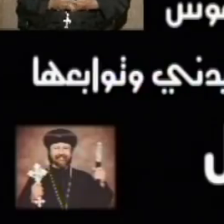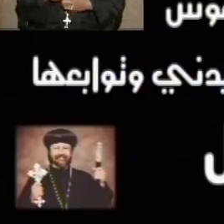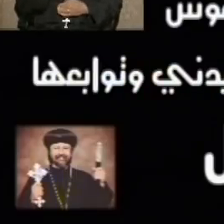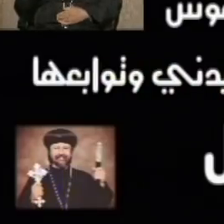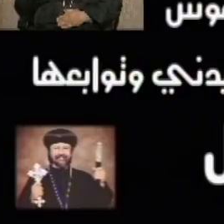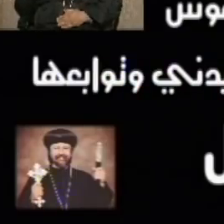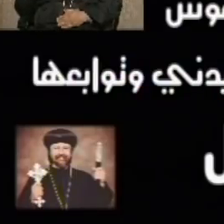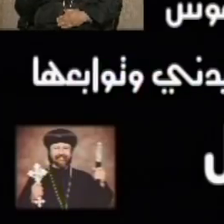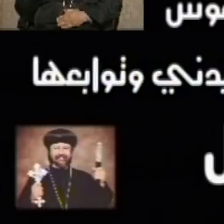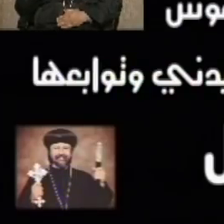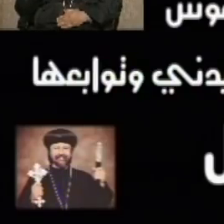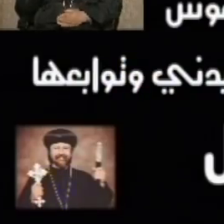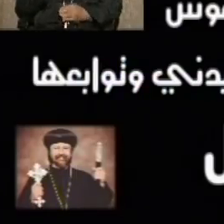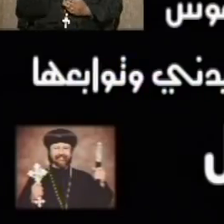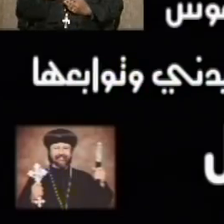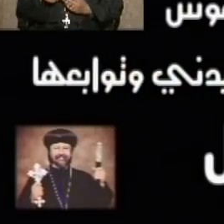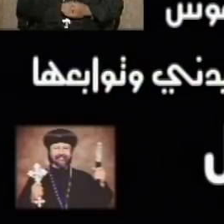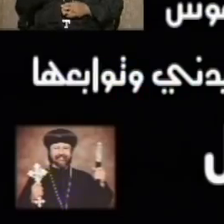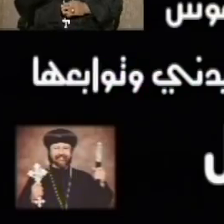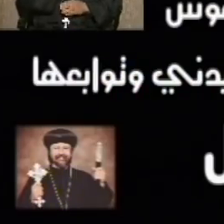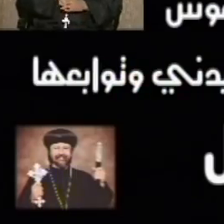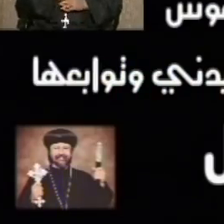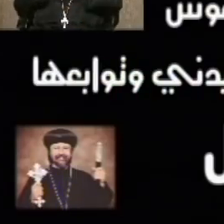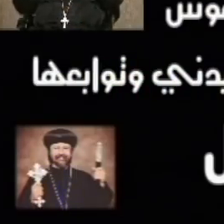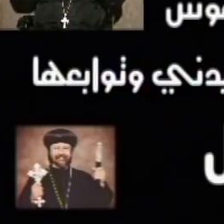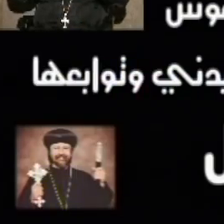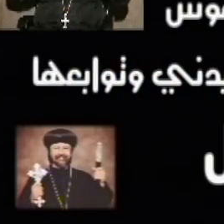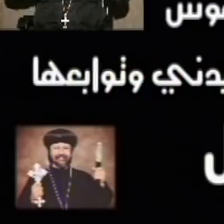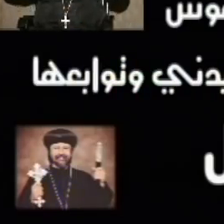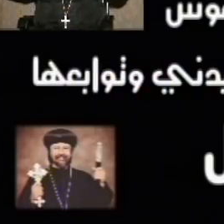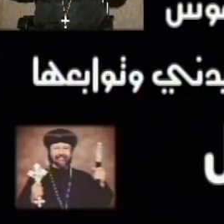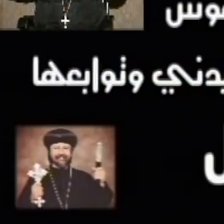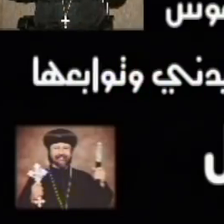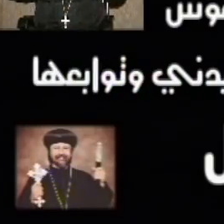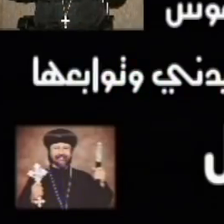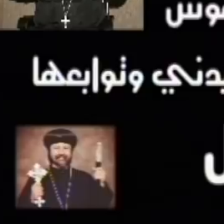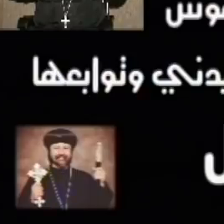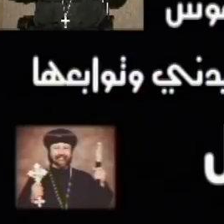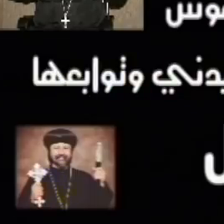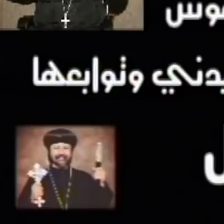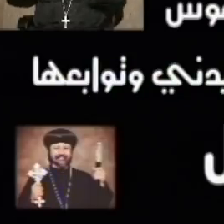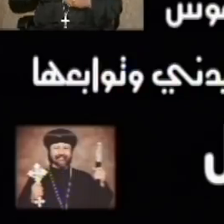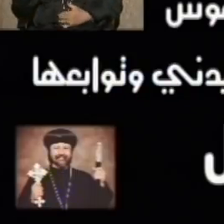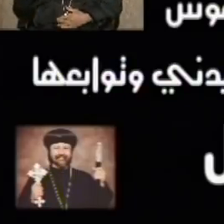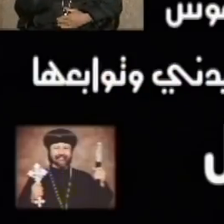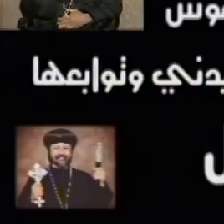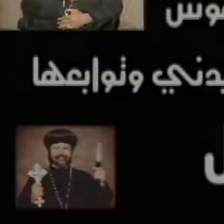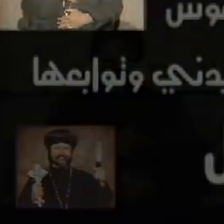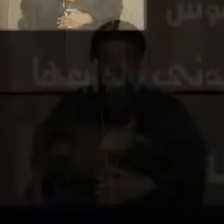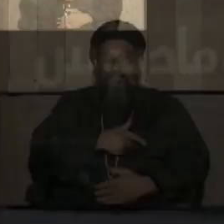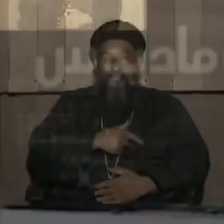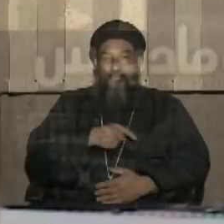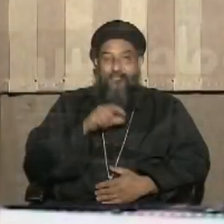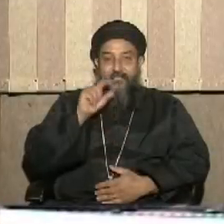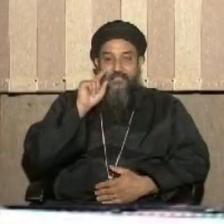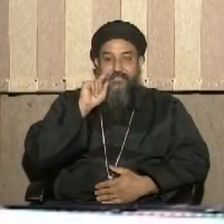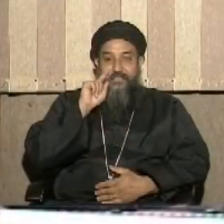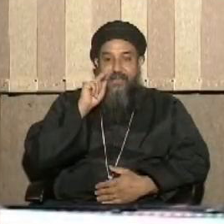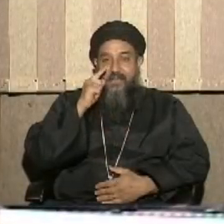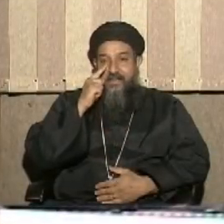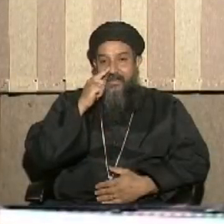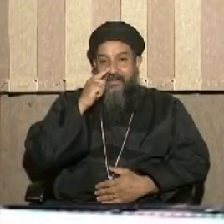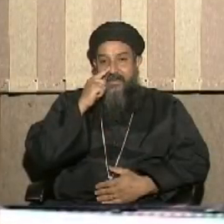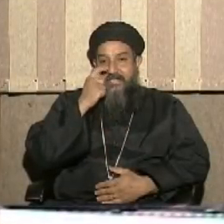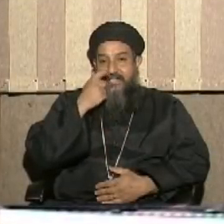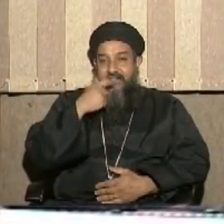البراموس ونيافة الحبر الجليل أسقف سيدني وتوابعها الأنبا دانييل. يسر